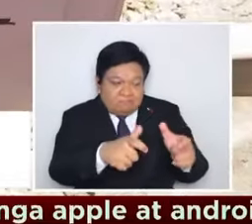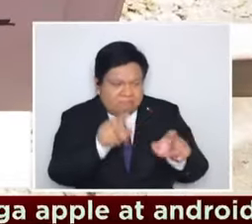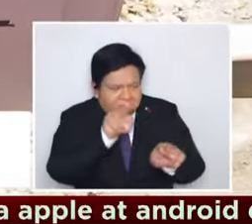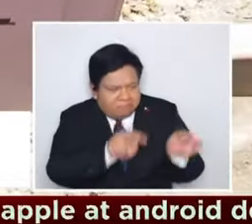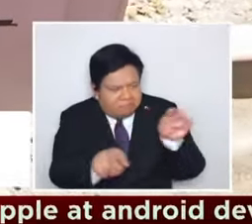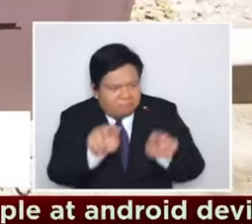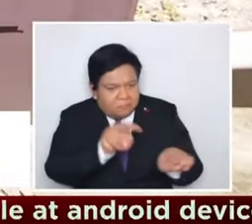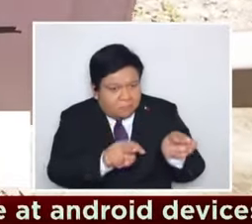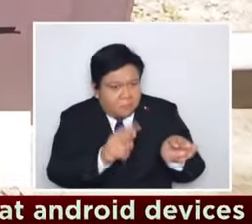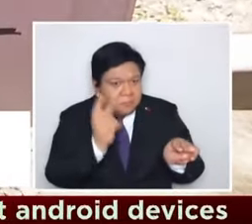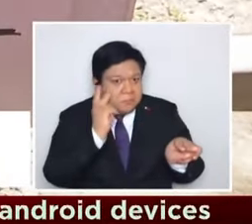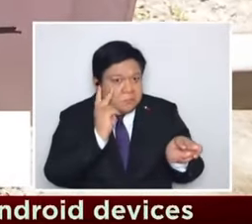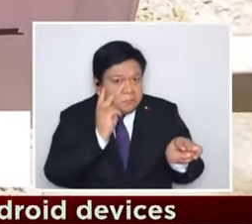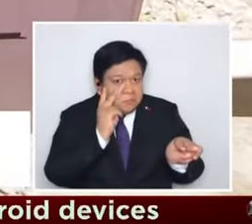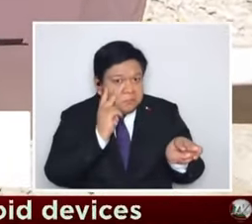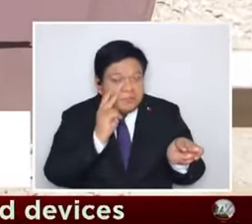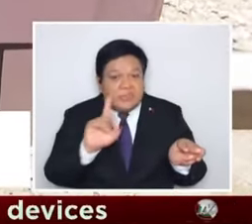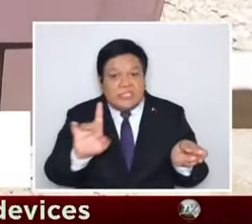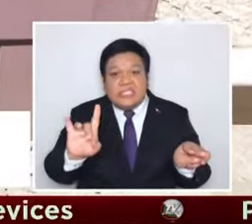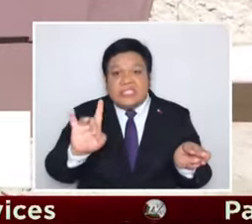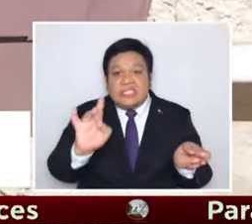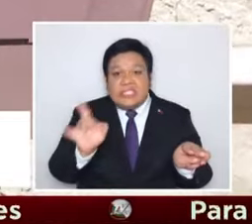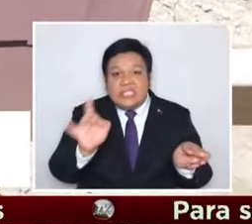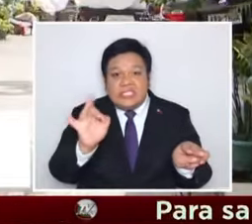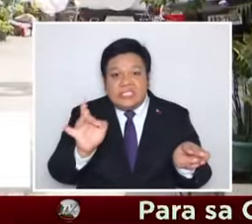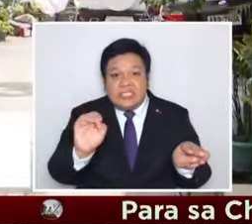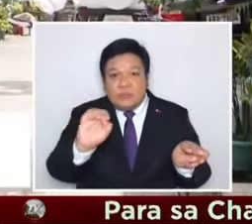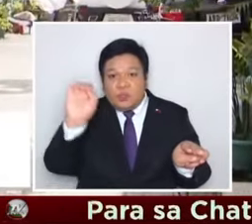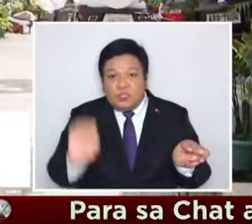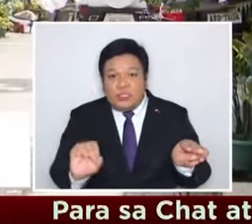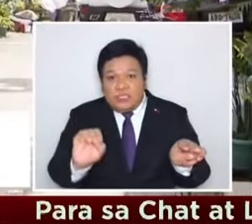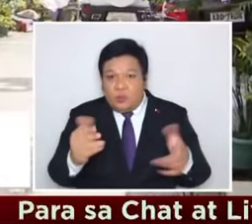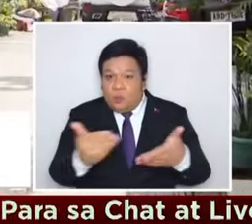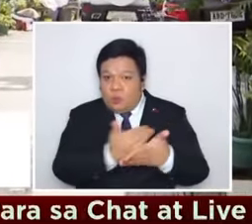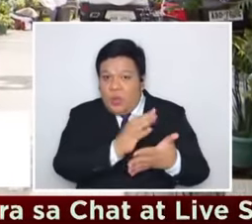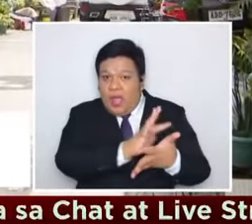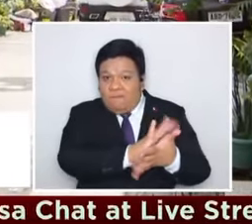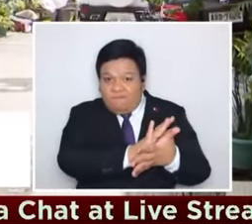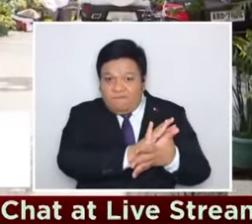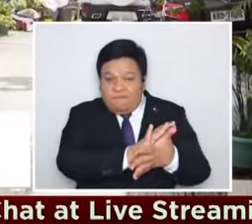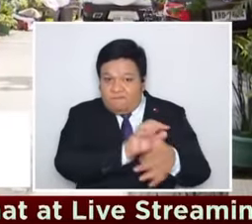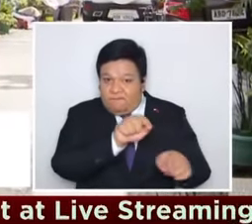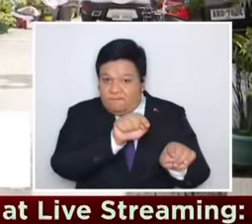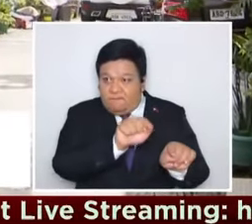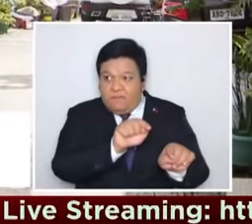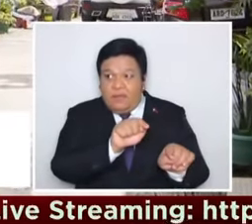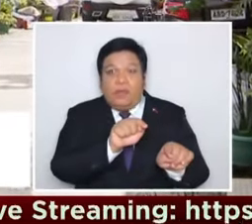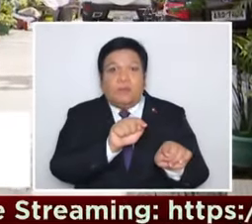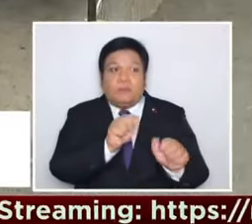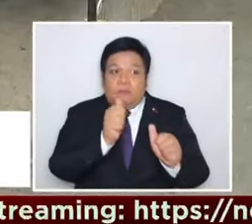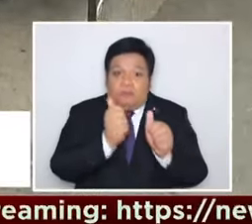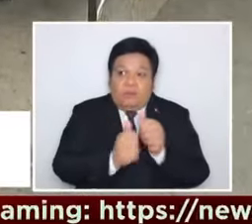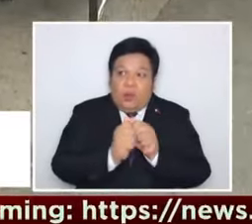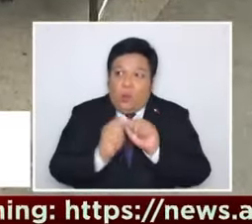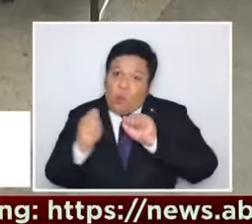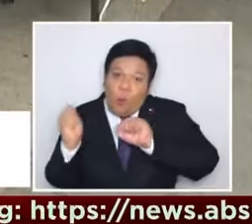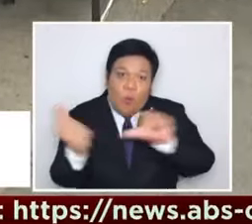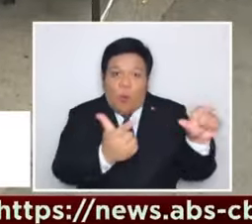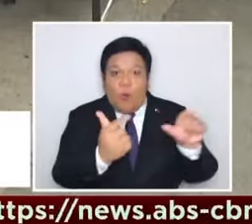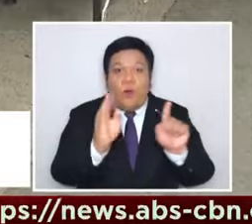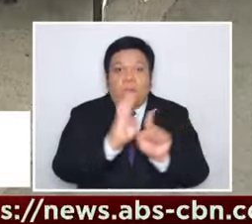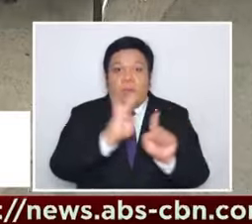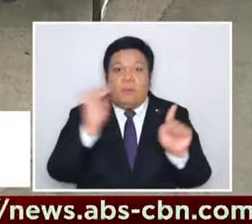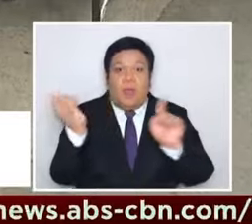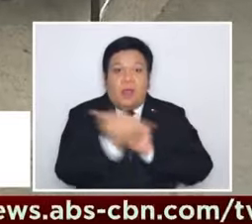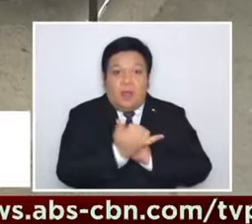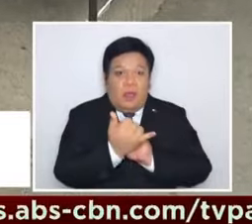natin, yung 80%, no, ng mga bagong kaso po natin ay actually hindi naman po sa lahat ng barangay ng